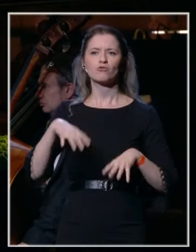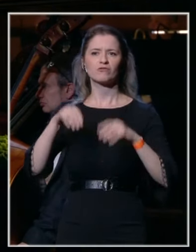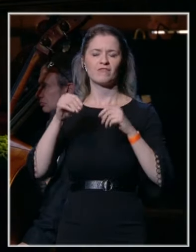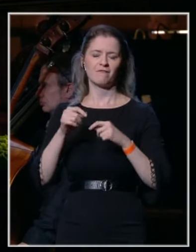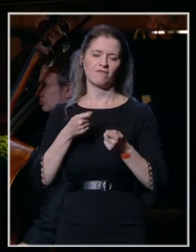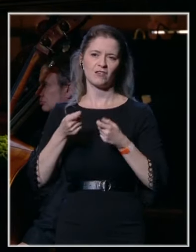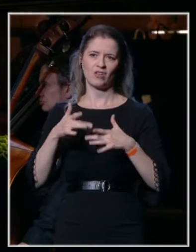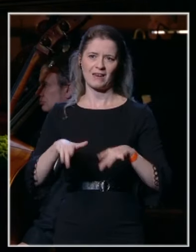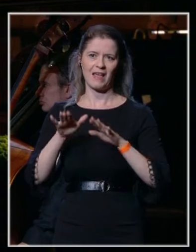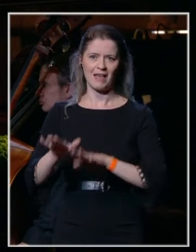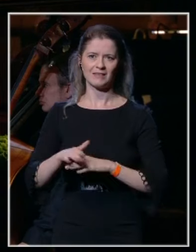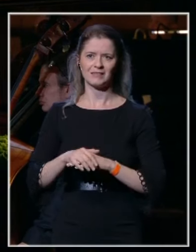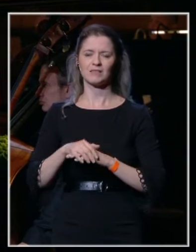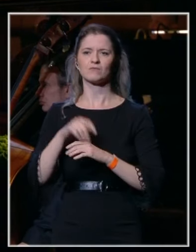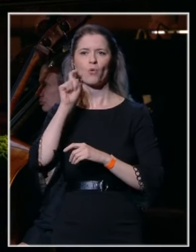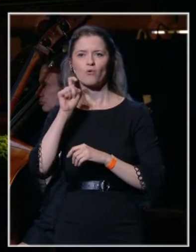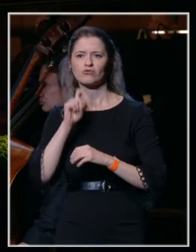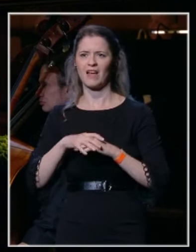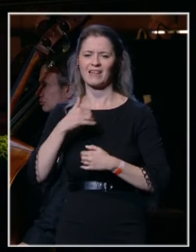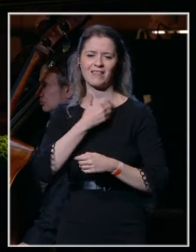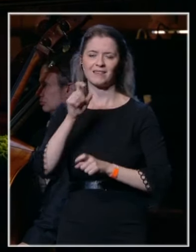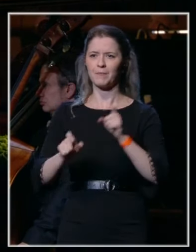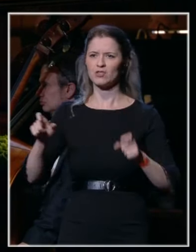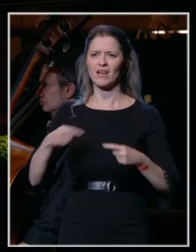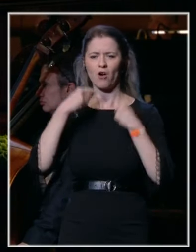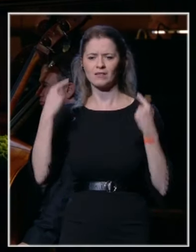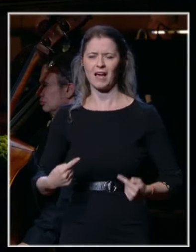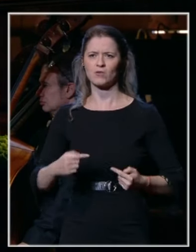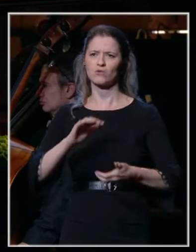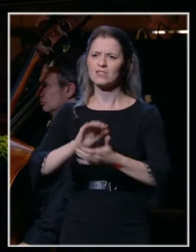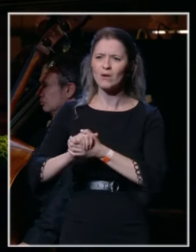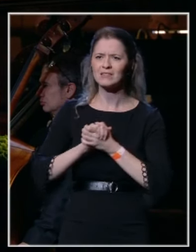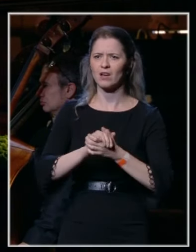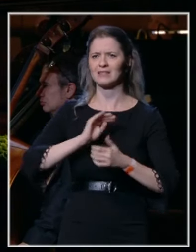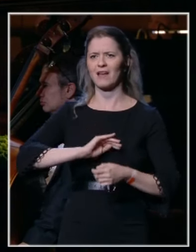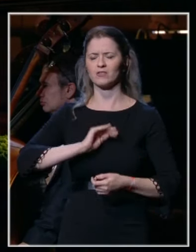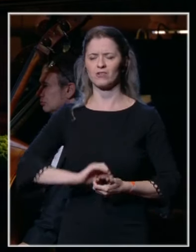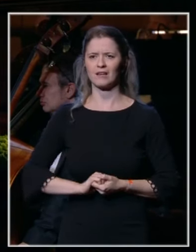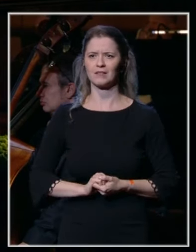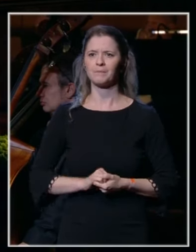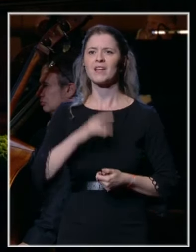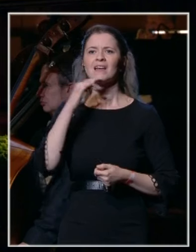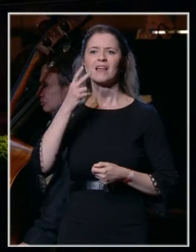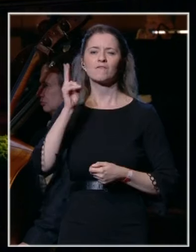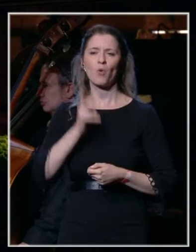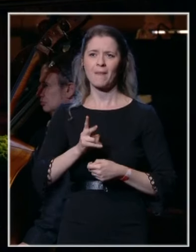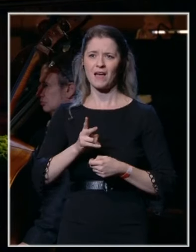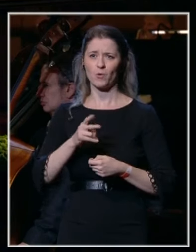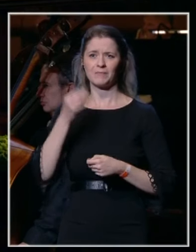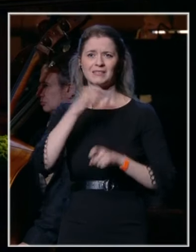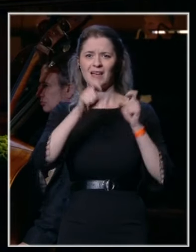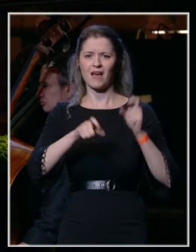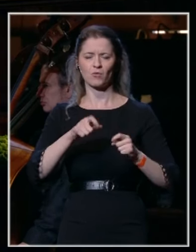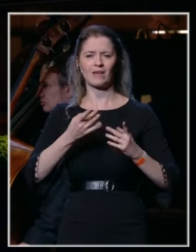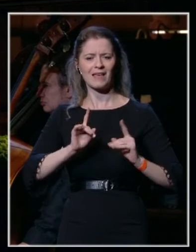egyetemisták határozott szolidaritását, a révkomáromi diákok derekas kiállását, vagy a